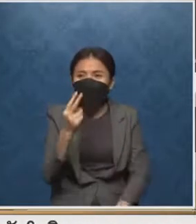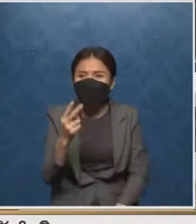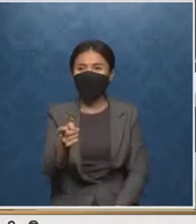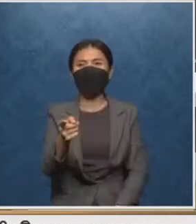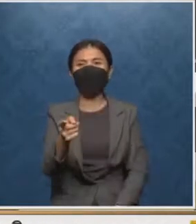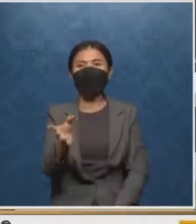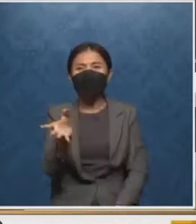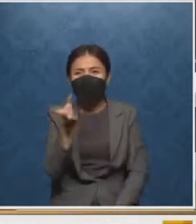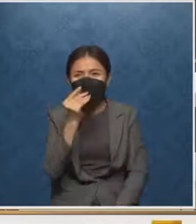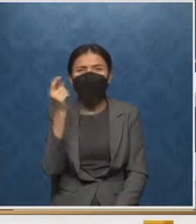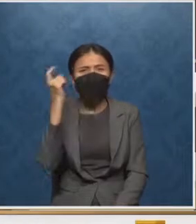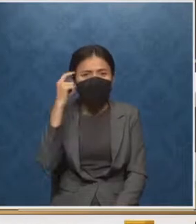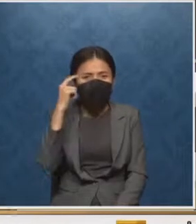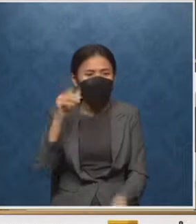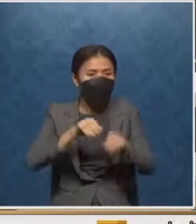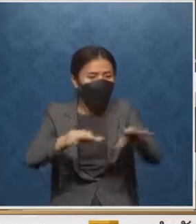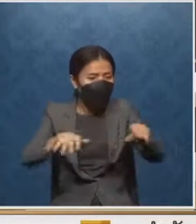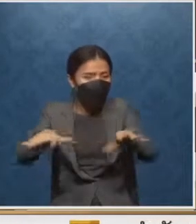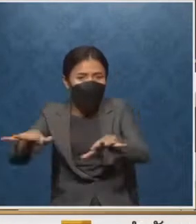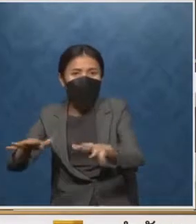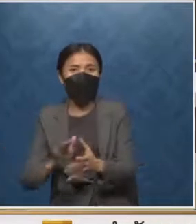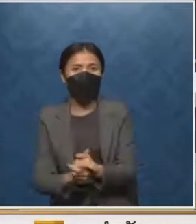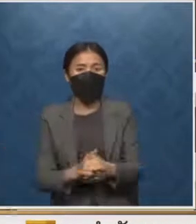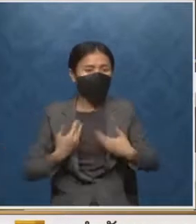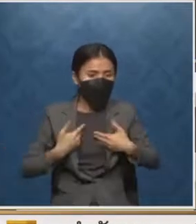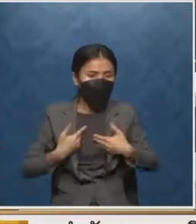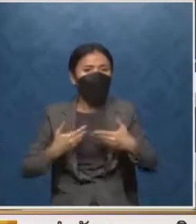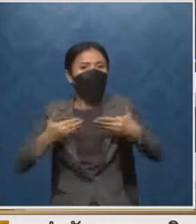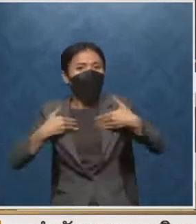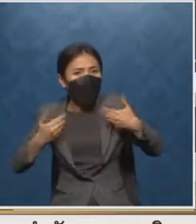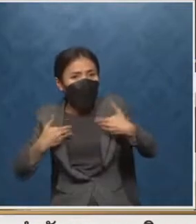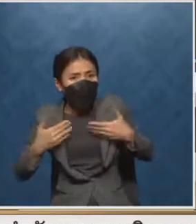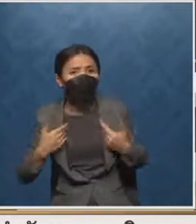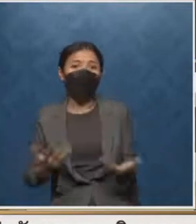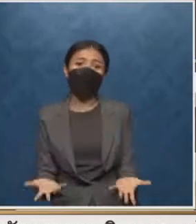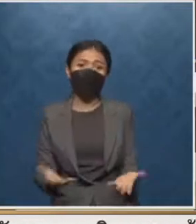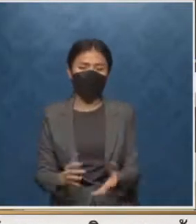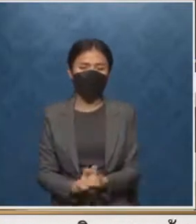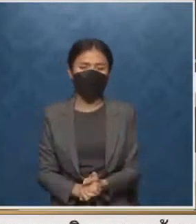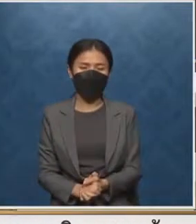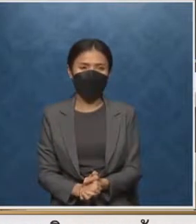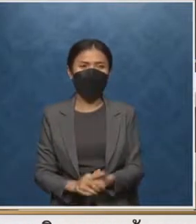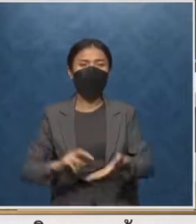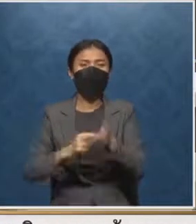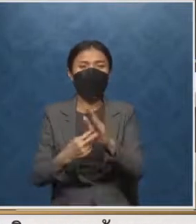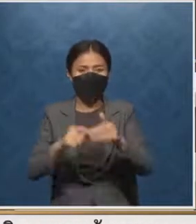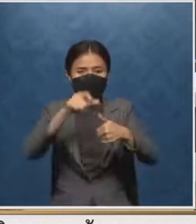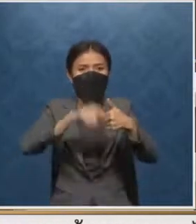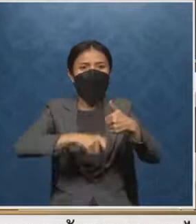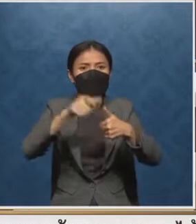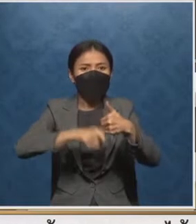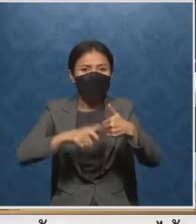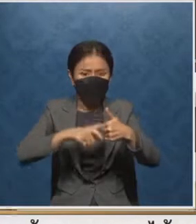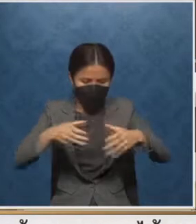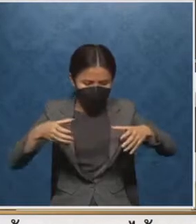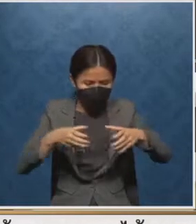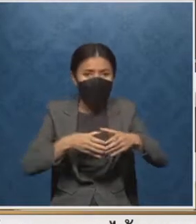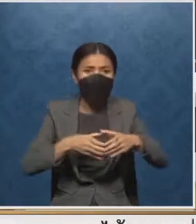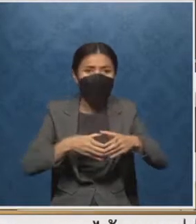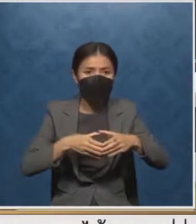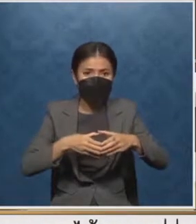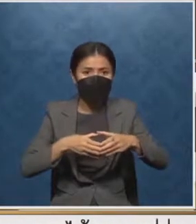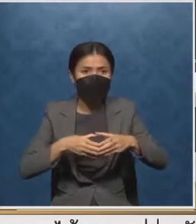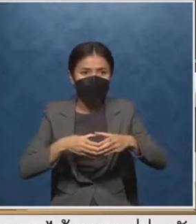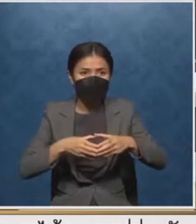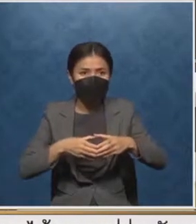รือเขาเรียกว่าพฤติกรรมของการพฤติกรรมหมู่นะครับใน